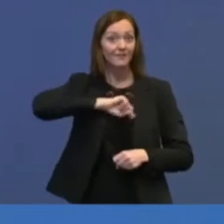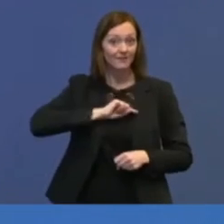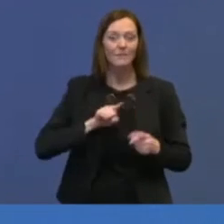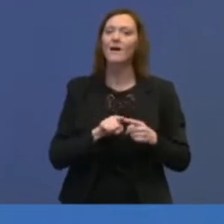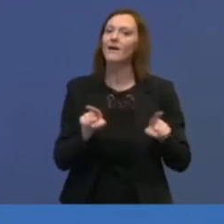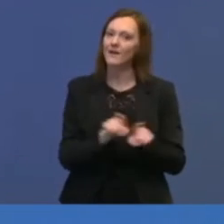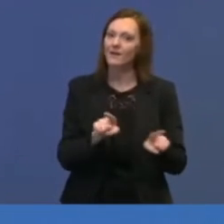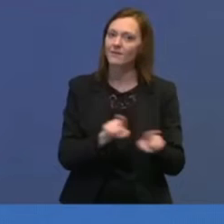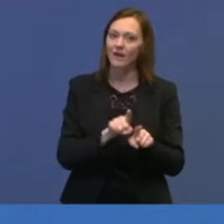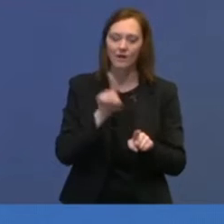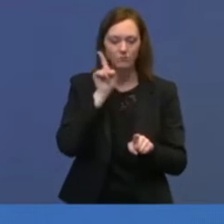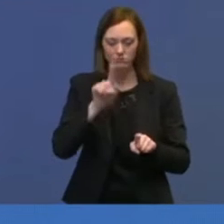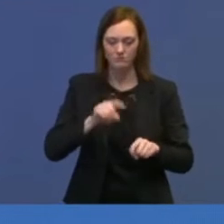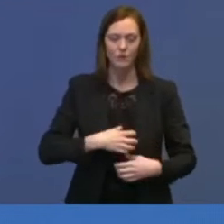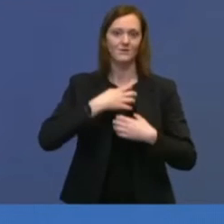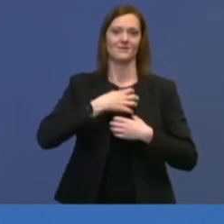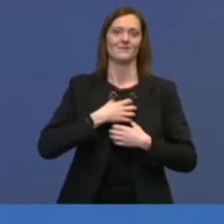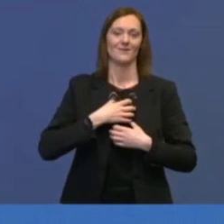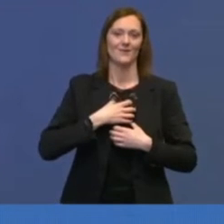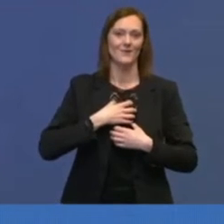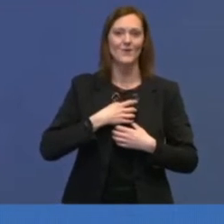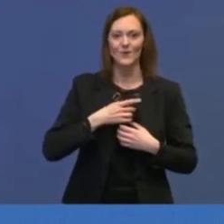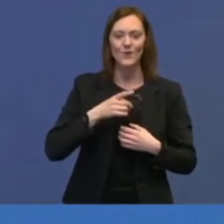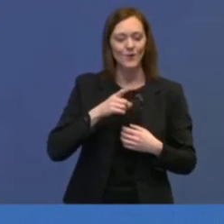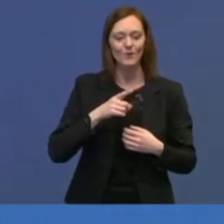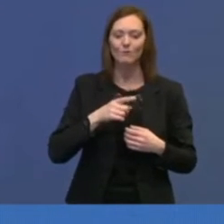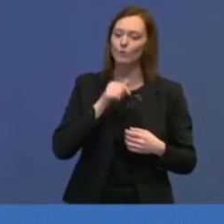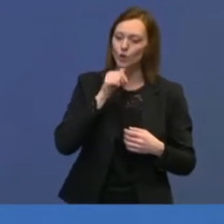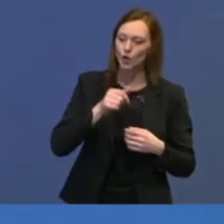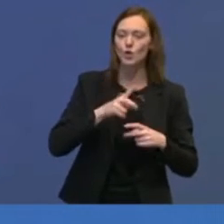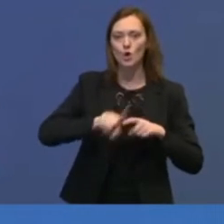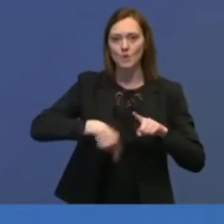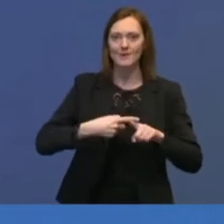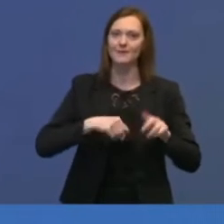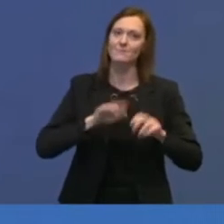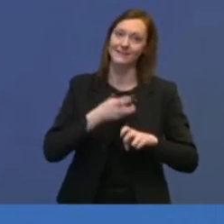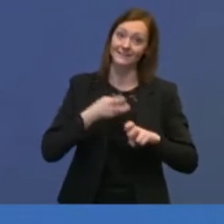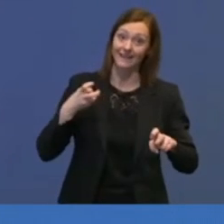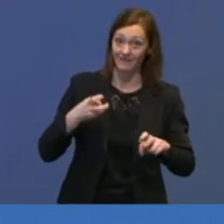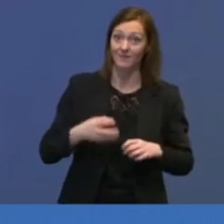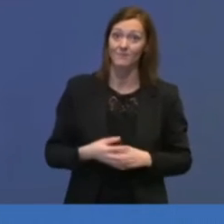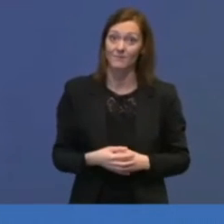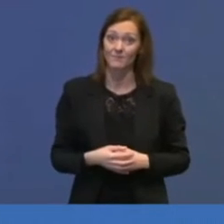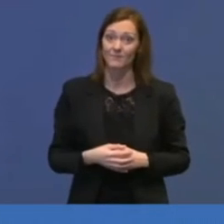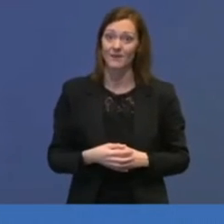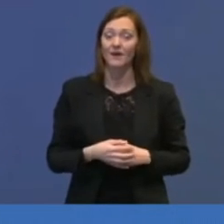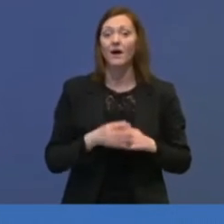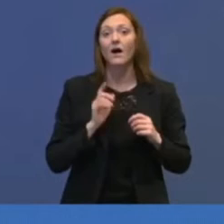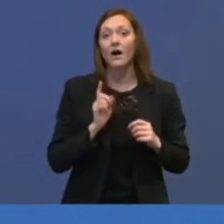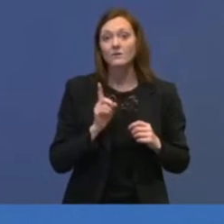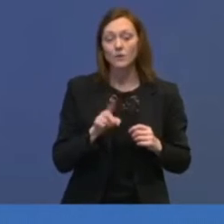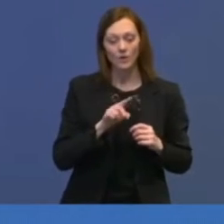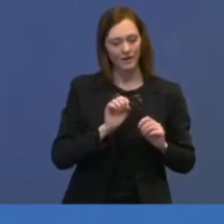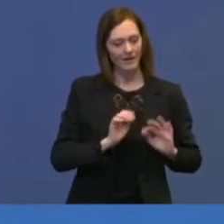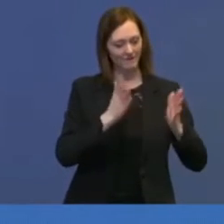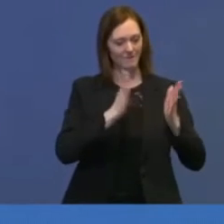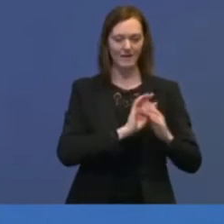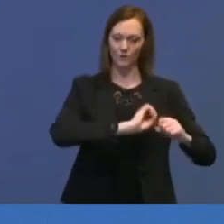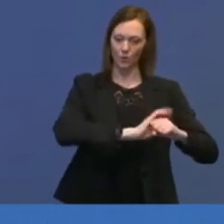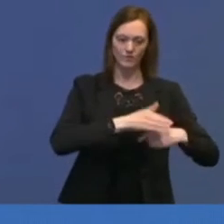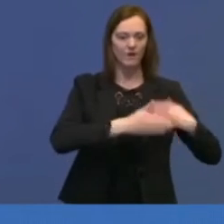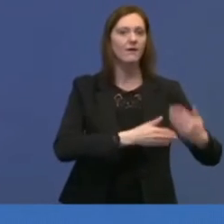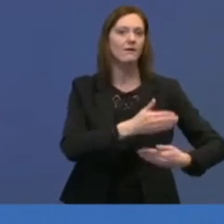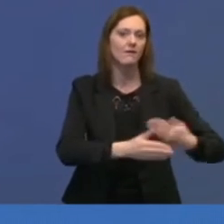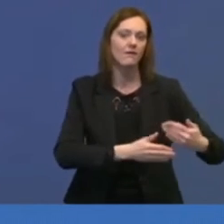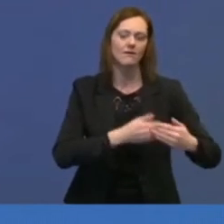waxa imankara waxyaala aan la filayn markalana wa loo baahankara xairaada adag. Sikkala xatii loo digo waxa iu badanta